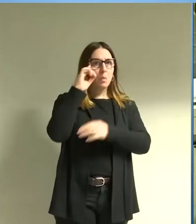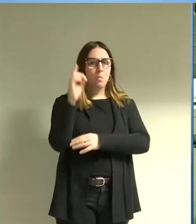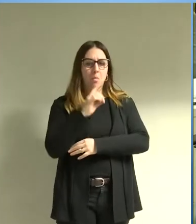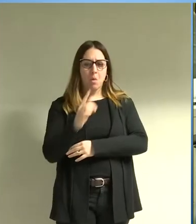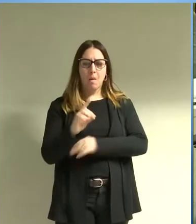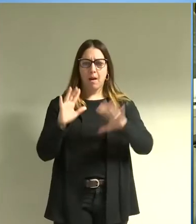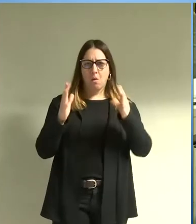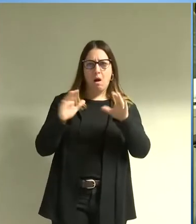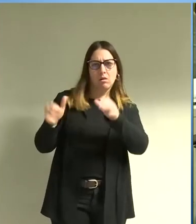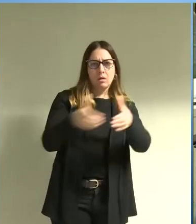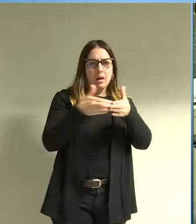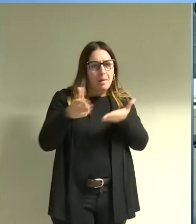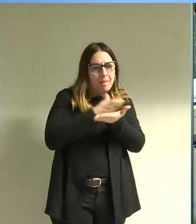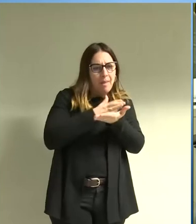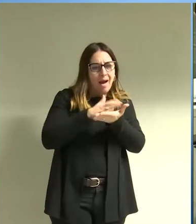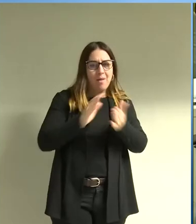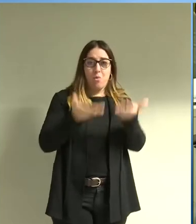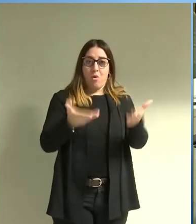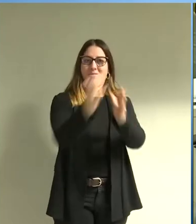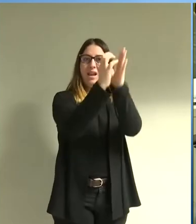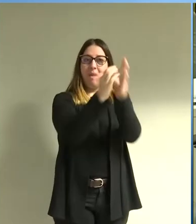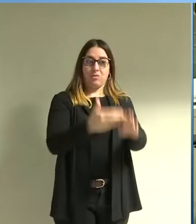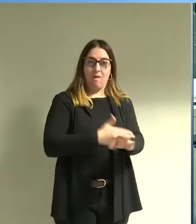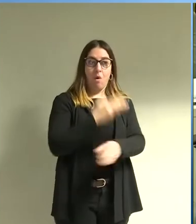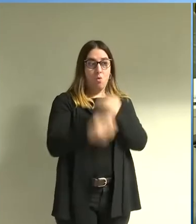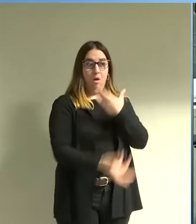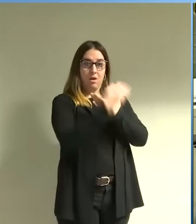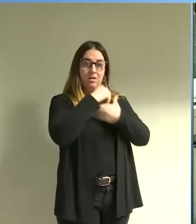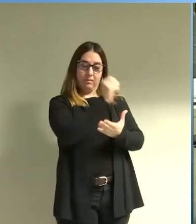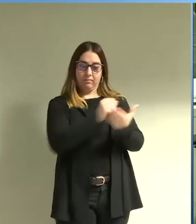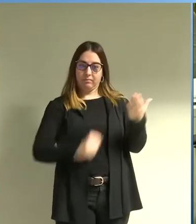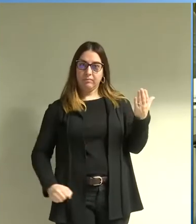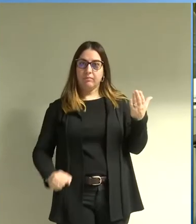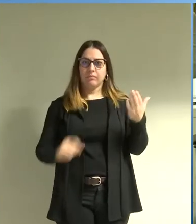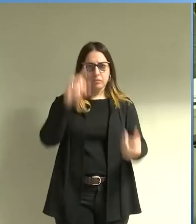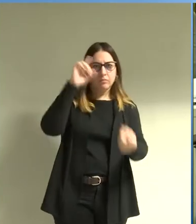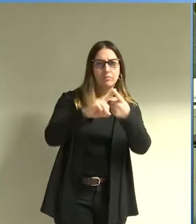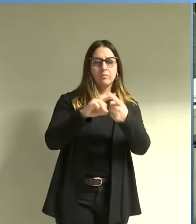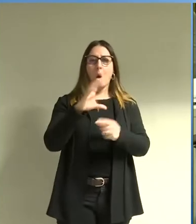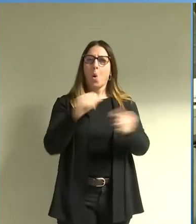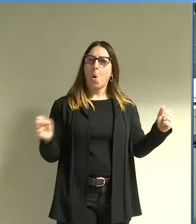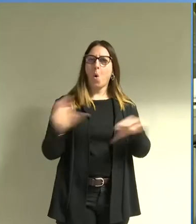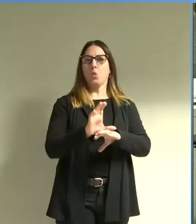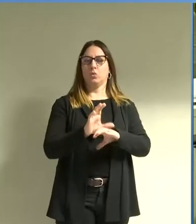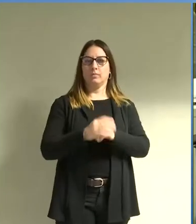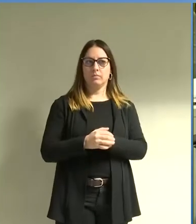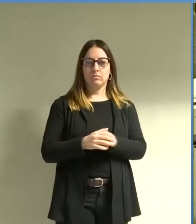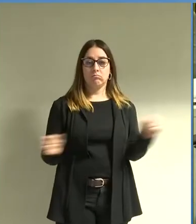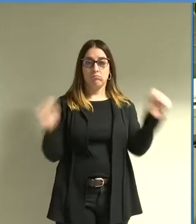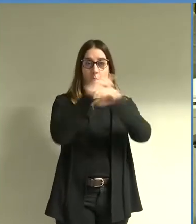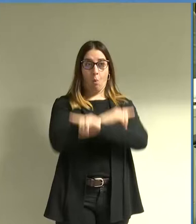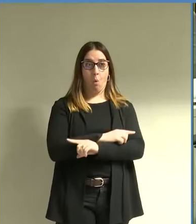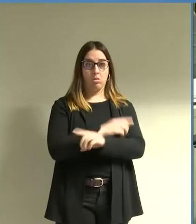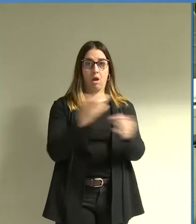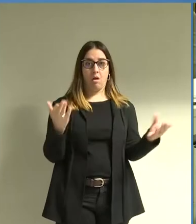préparatoire de cette délibération voir qu'elle participe à sa rédaction dans une dynamique de co construction au contraire cette